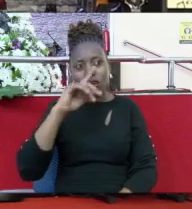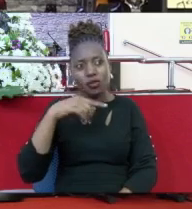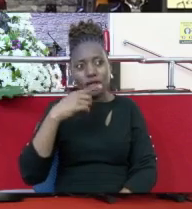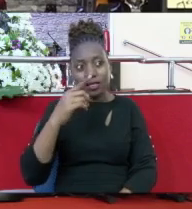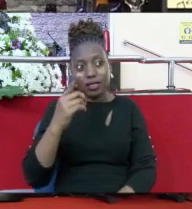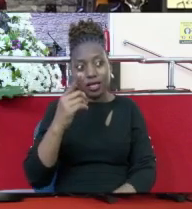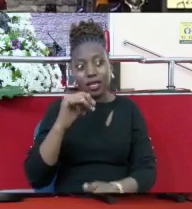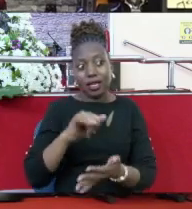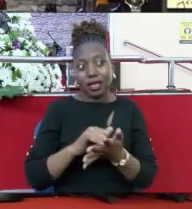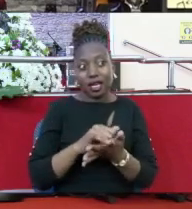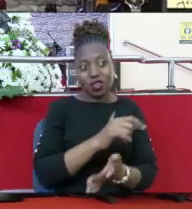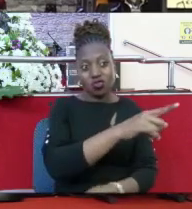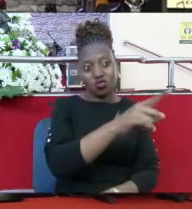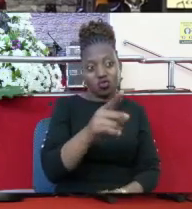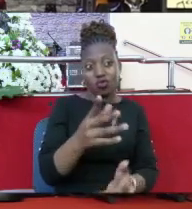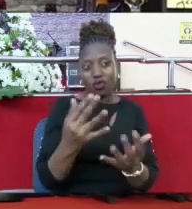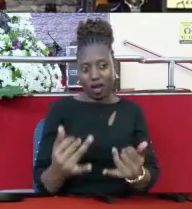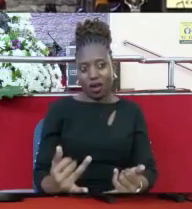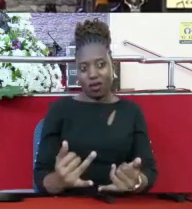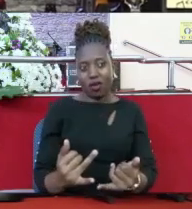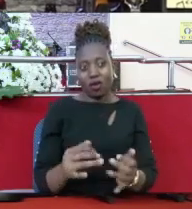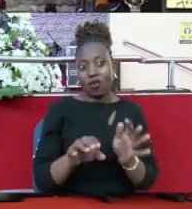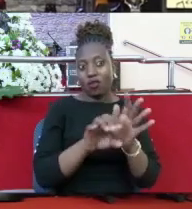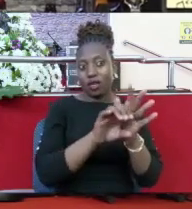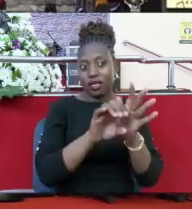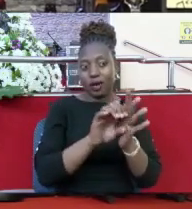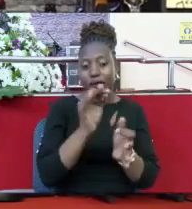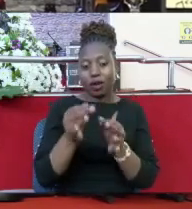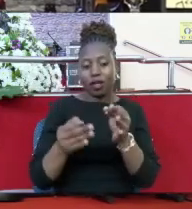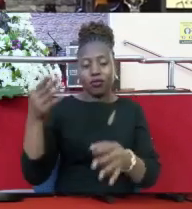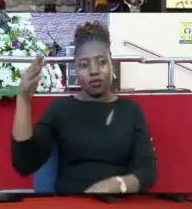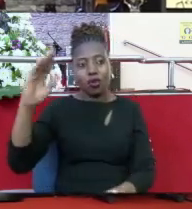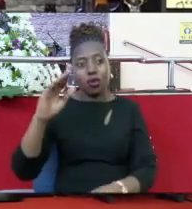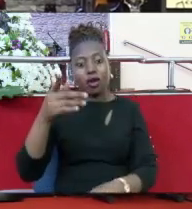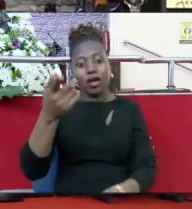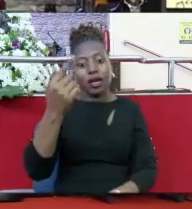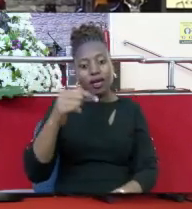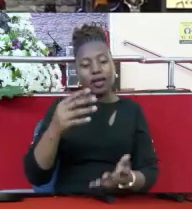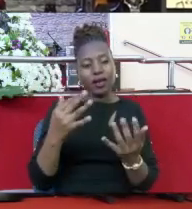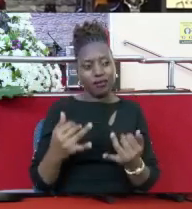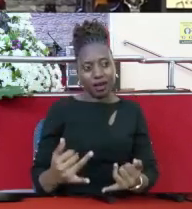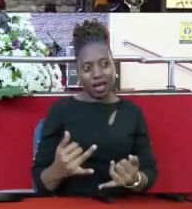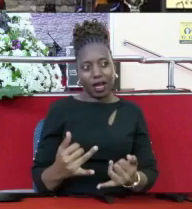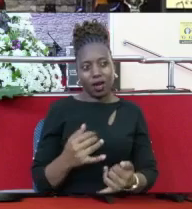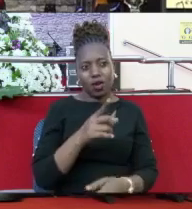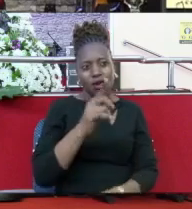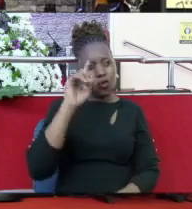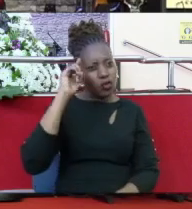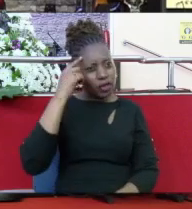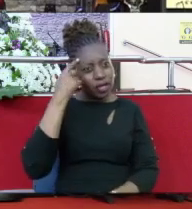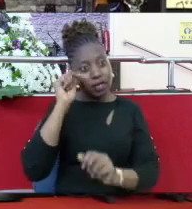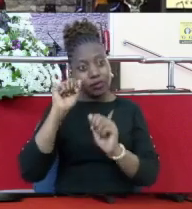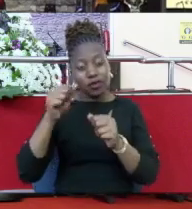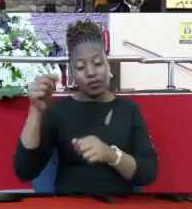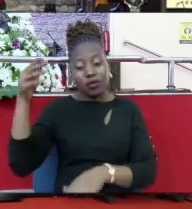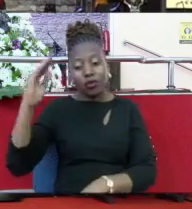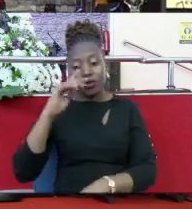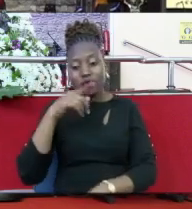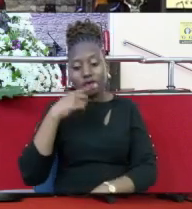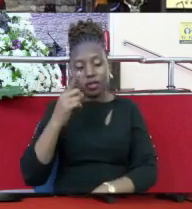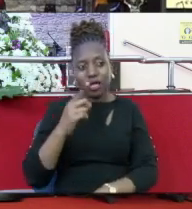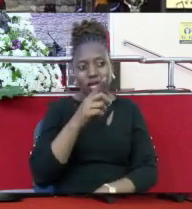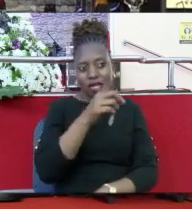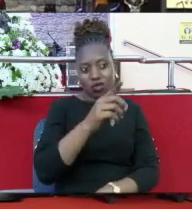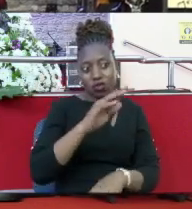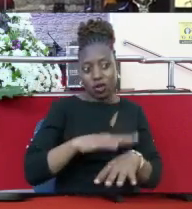would he say good and faithful servant? Unaona kama Mungu akikuja saa hii ataweza kukwambia wewe ni mtumishi mwaminifu?